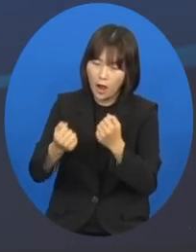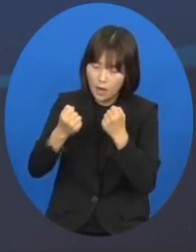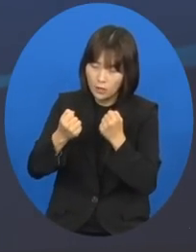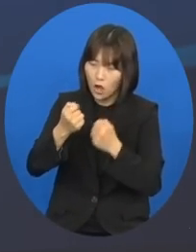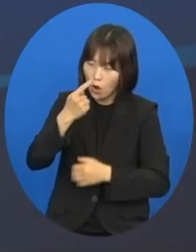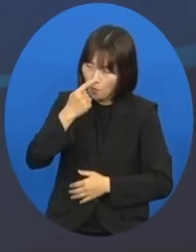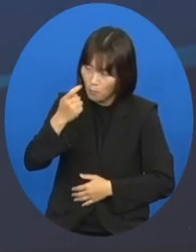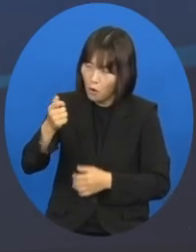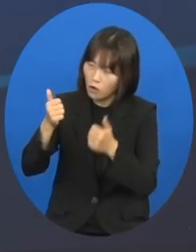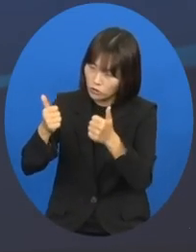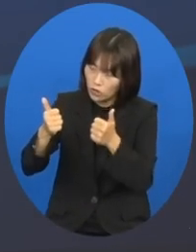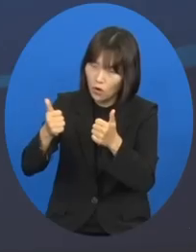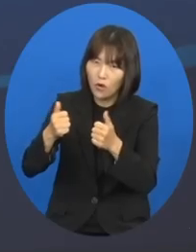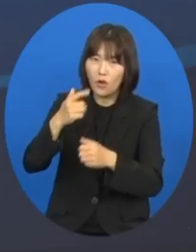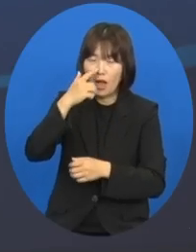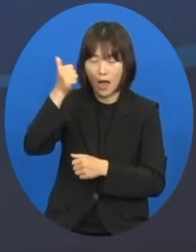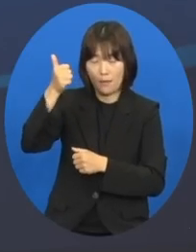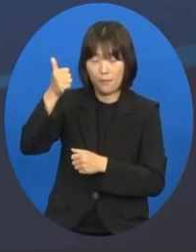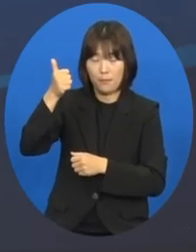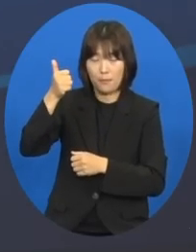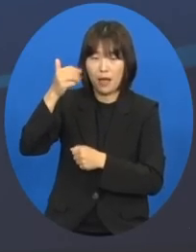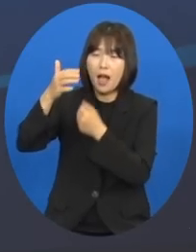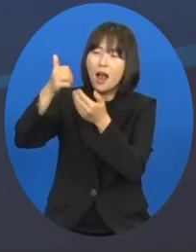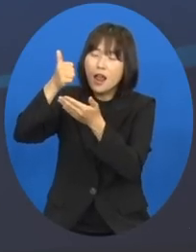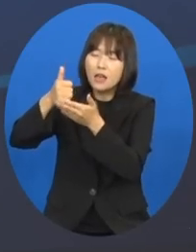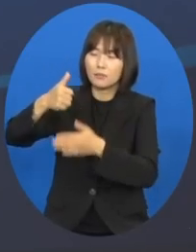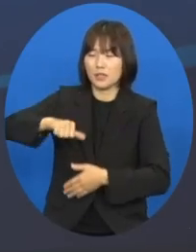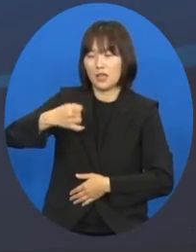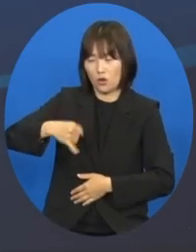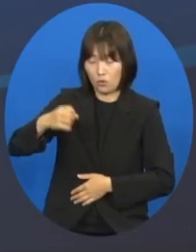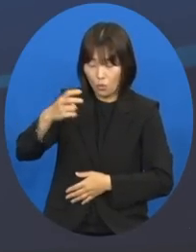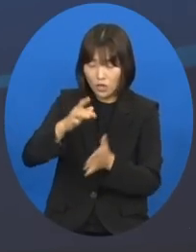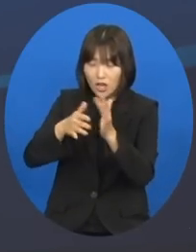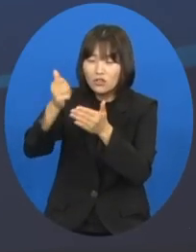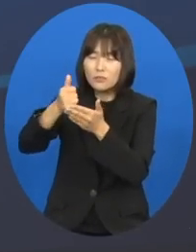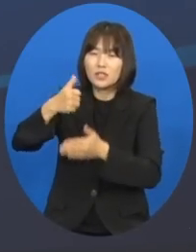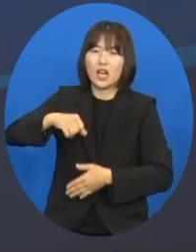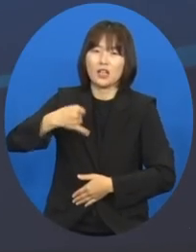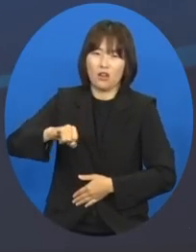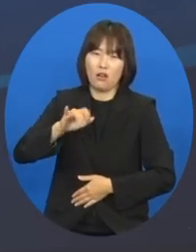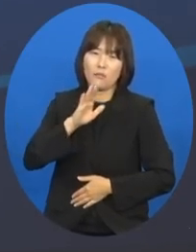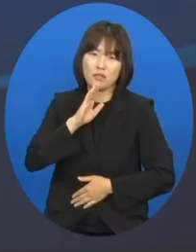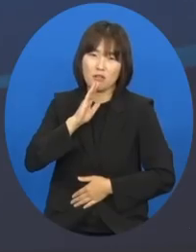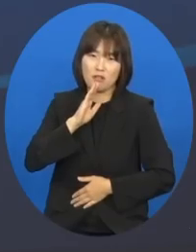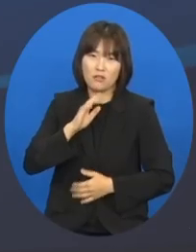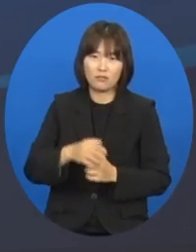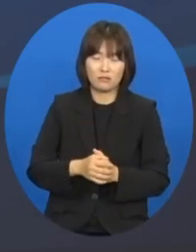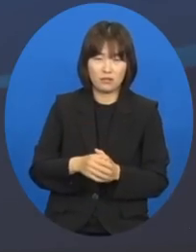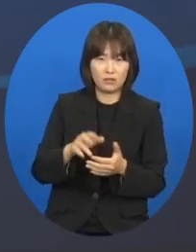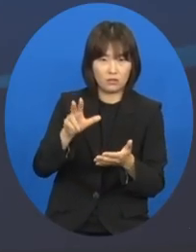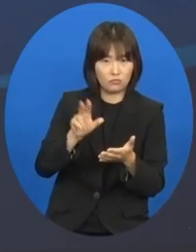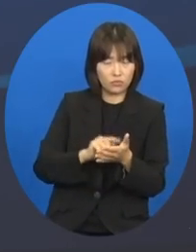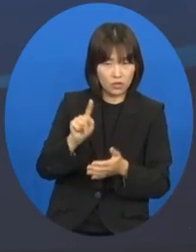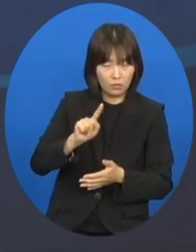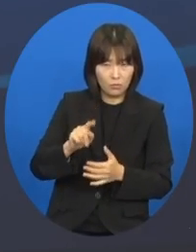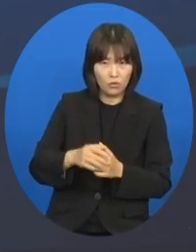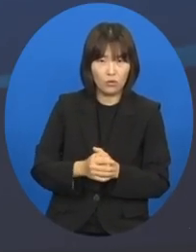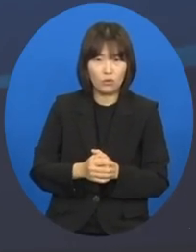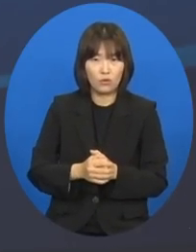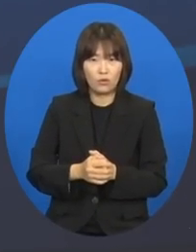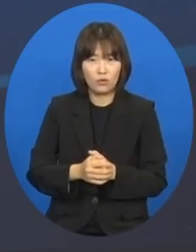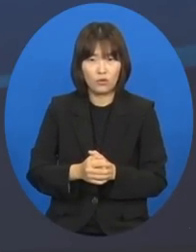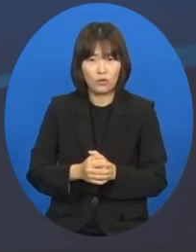멋져요 아빠는 하나님의 자녀예요 또 예수님의 자녀도 맞아요 문제 5대양은 태평양 대서양